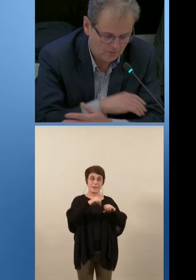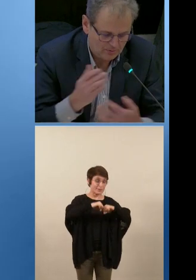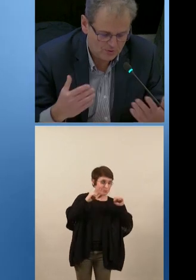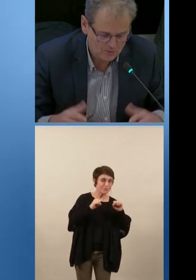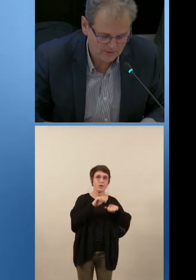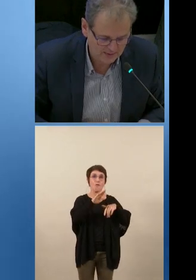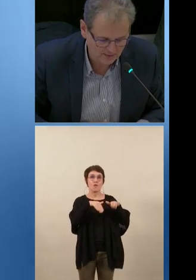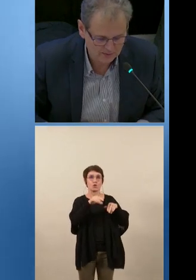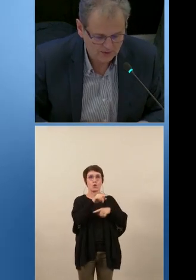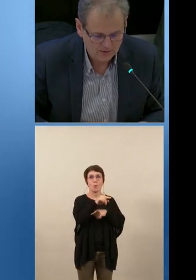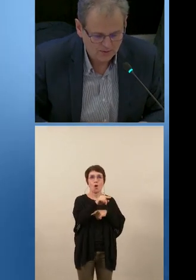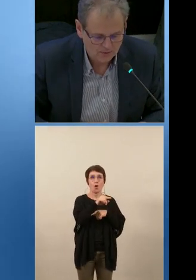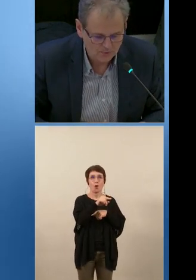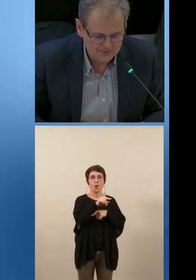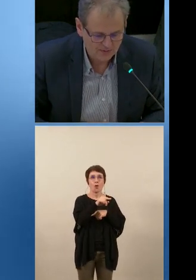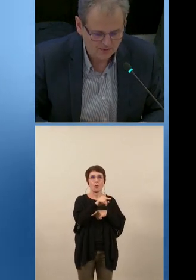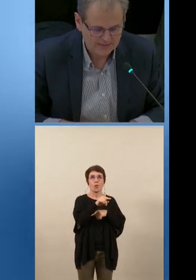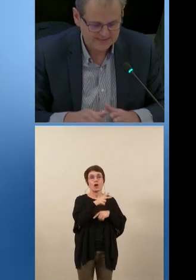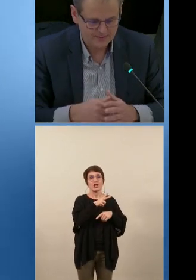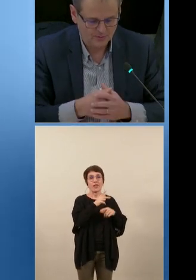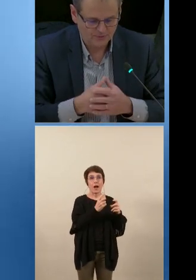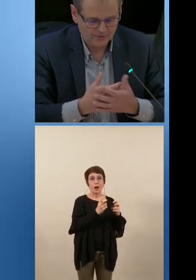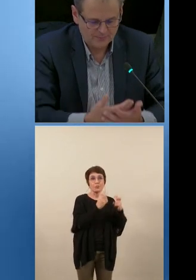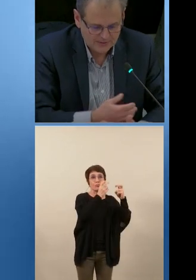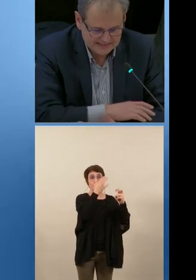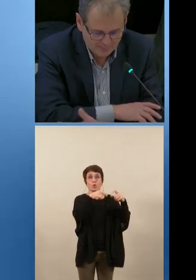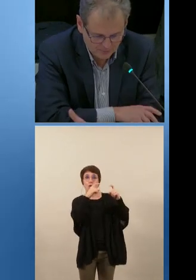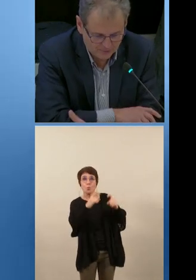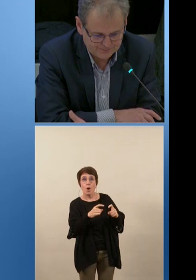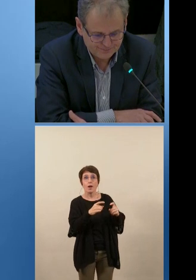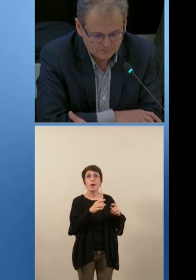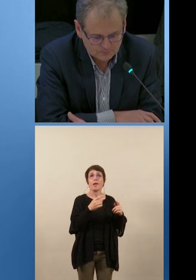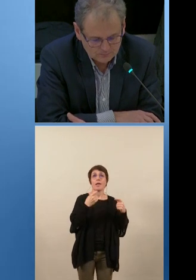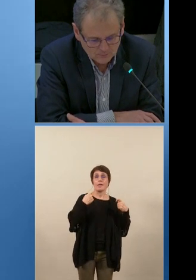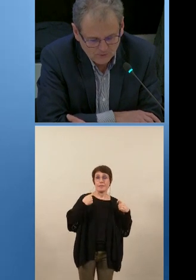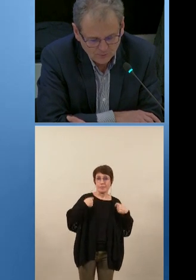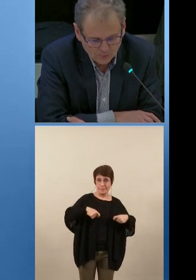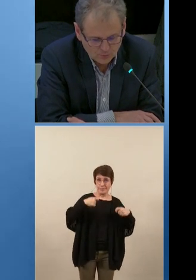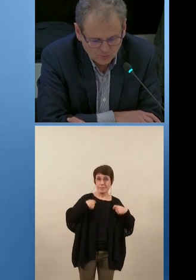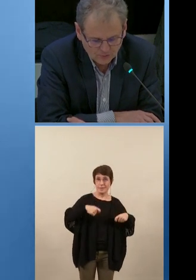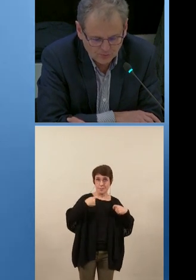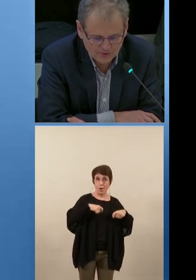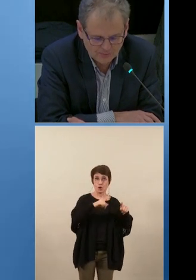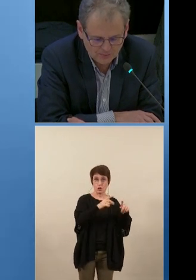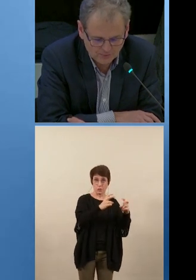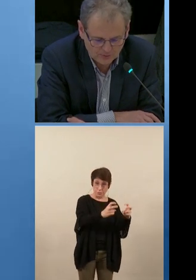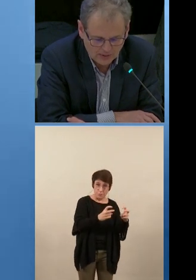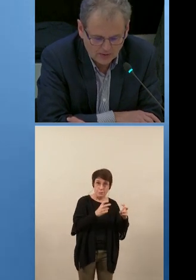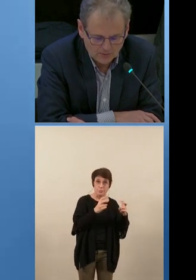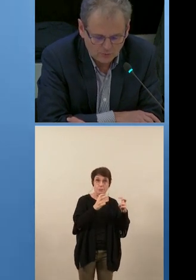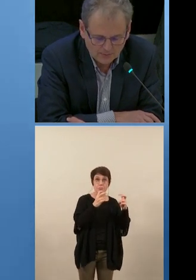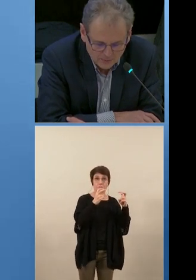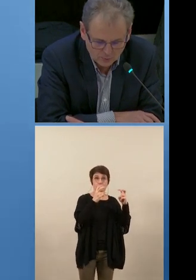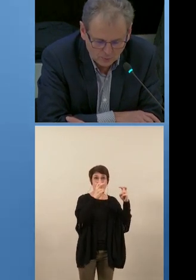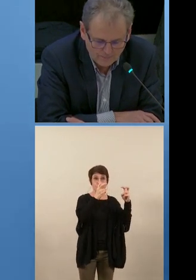alors les choses varient en en hausse et en baisse concernant d'abord les dépenses nous avons une hausse de dépenses